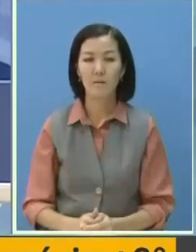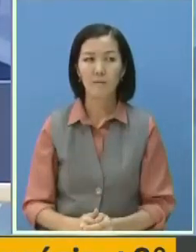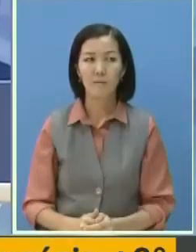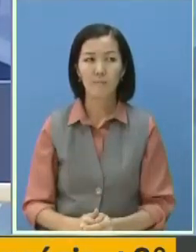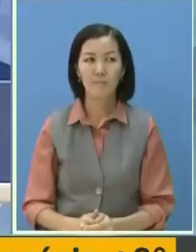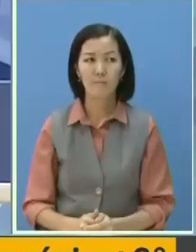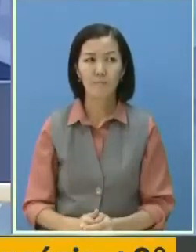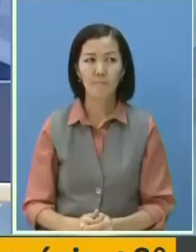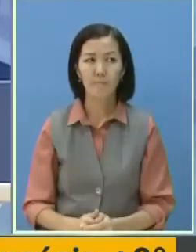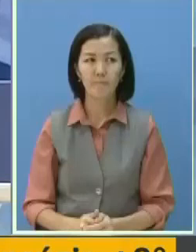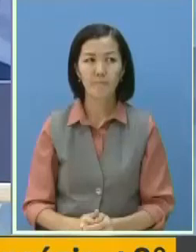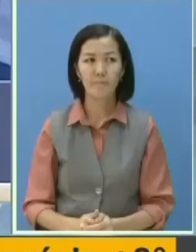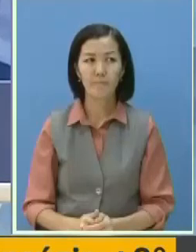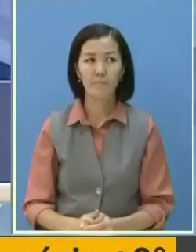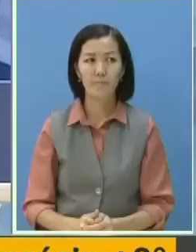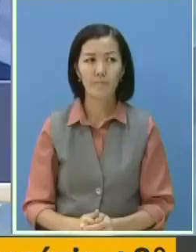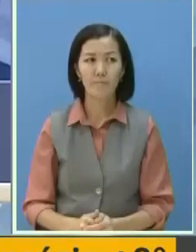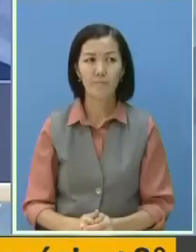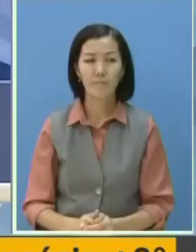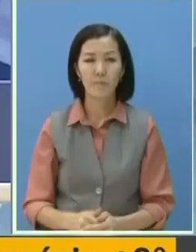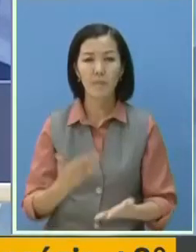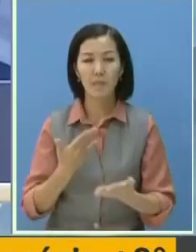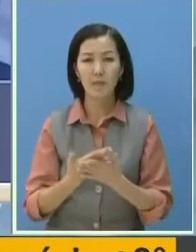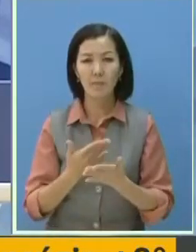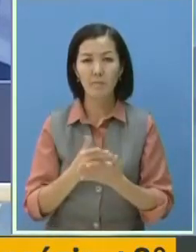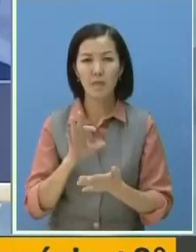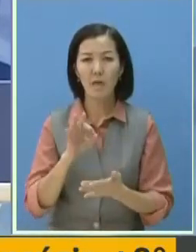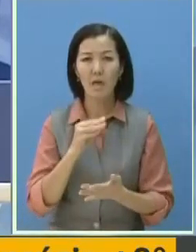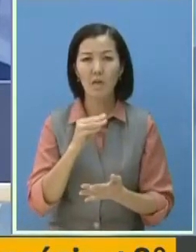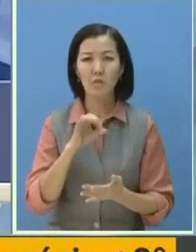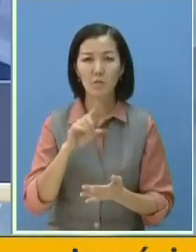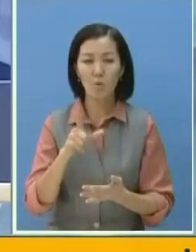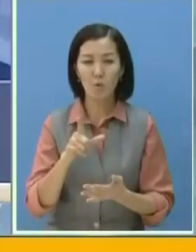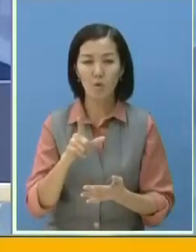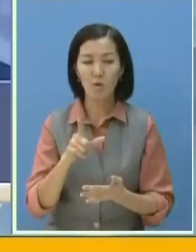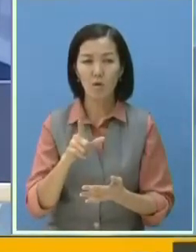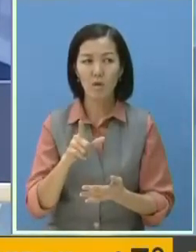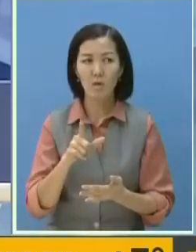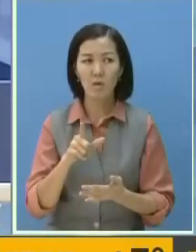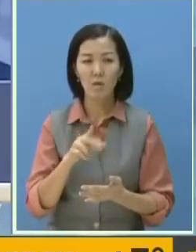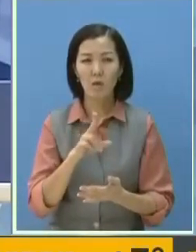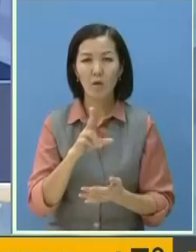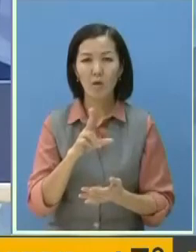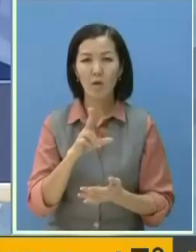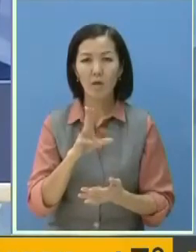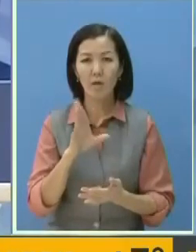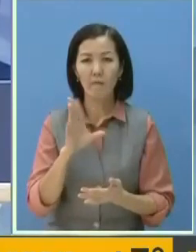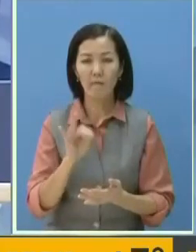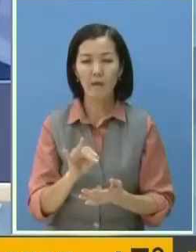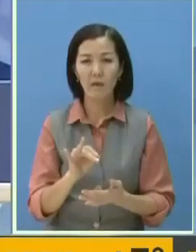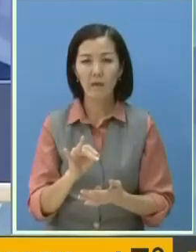в отношении ожогов, то есть то, что происходит во время коронавирусной инфекции, это не